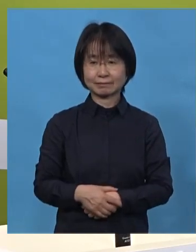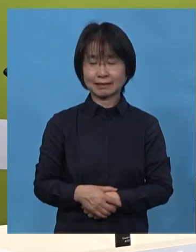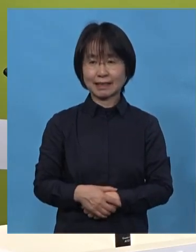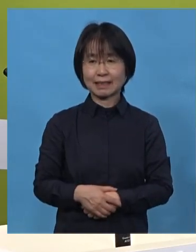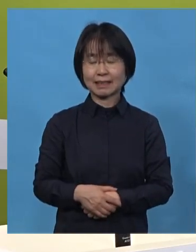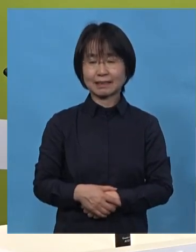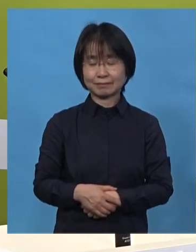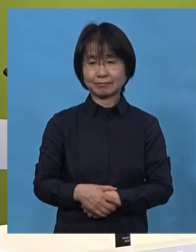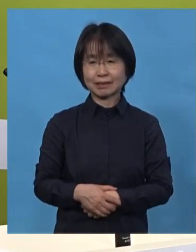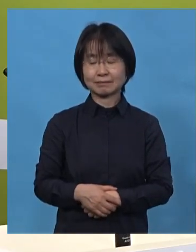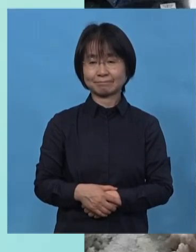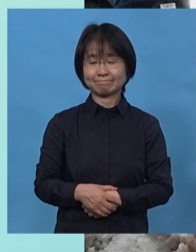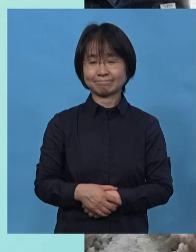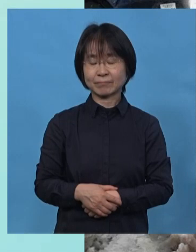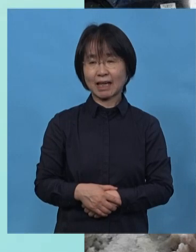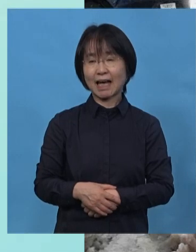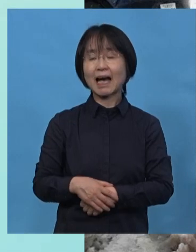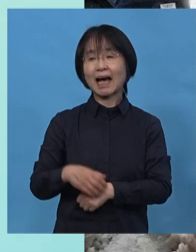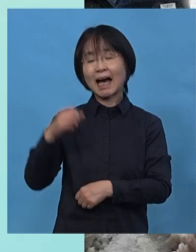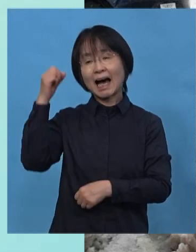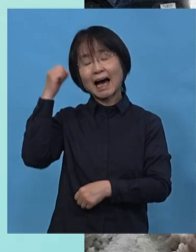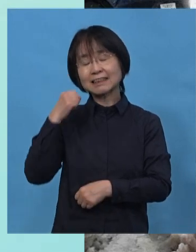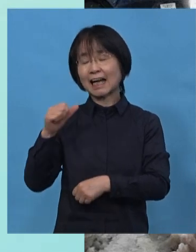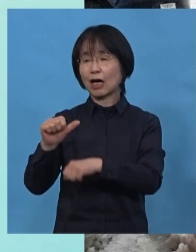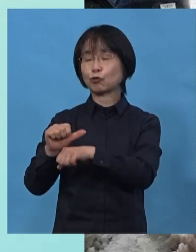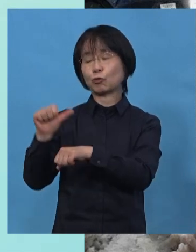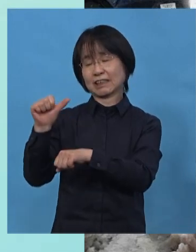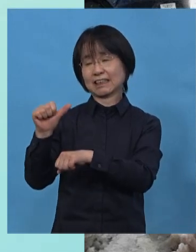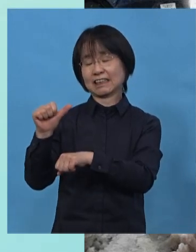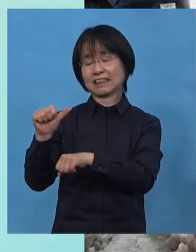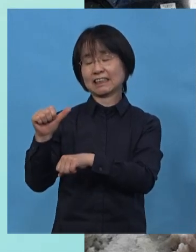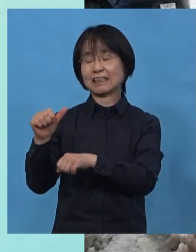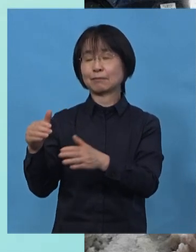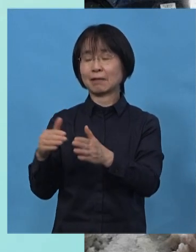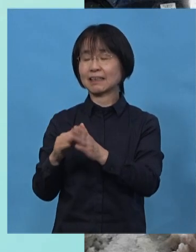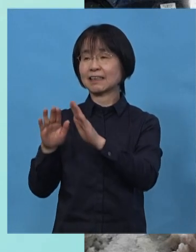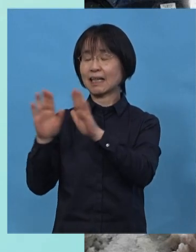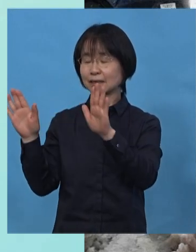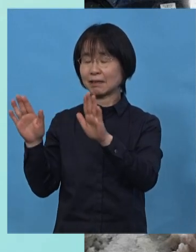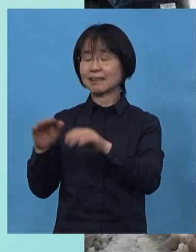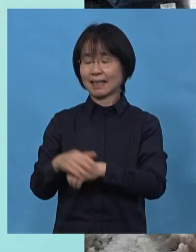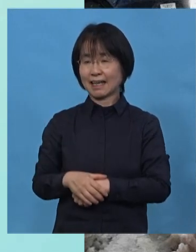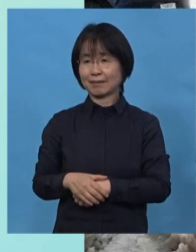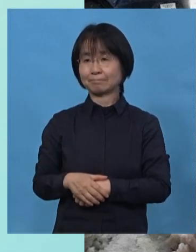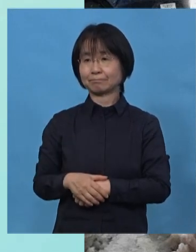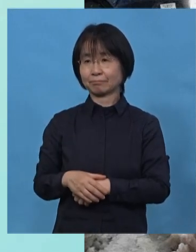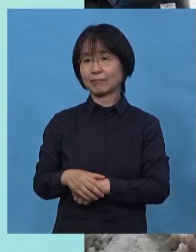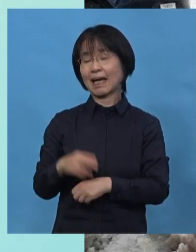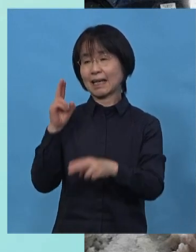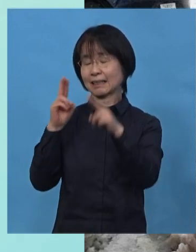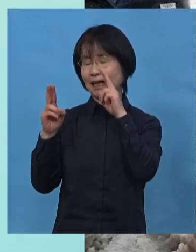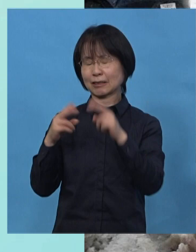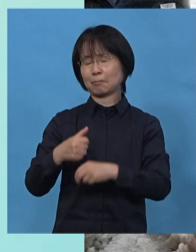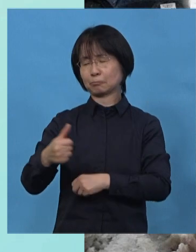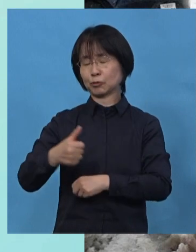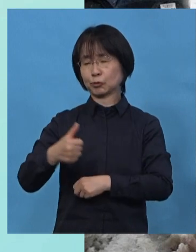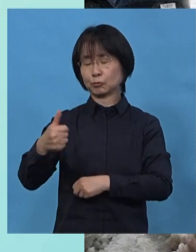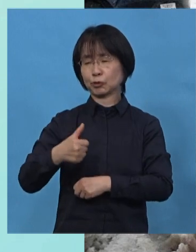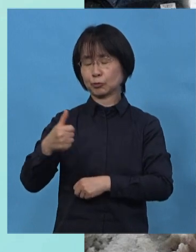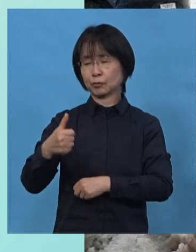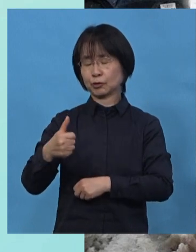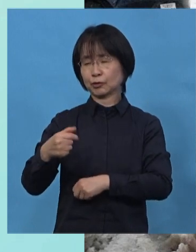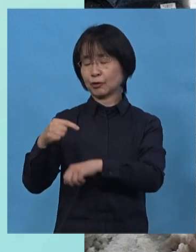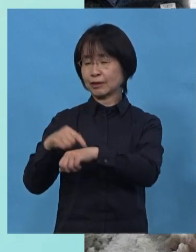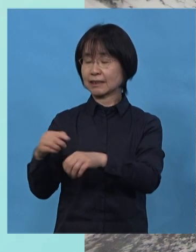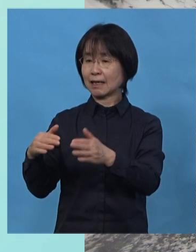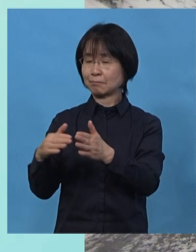の多い指導を除雪しますので午前5時までに除雪を開始し朝の通勤ラッシュが始まるまでに終わるように